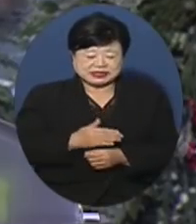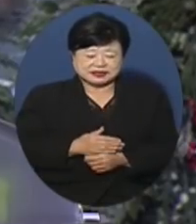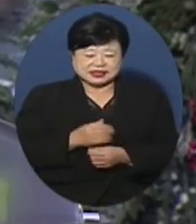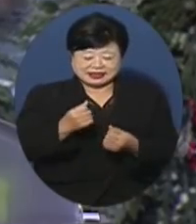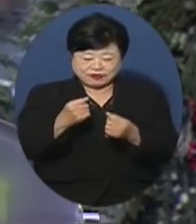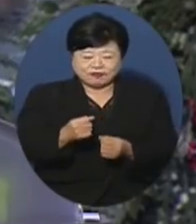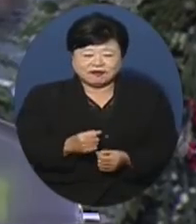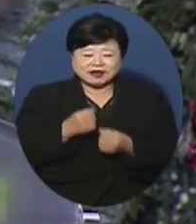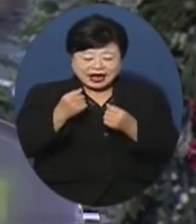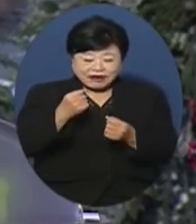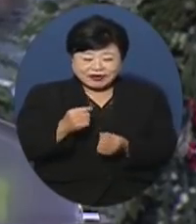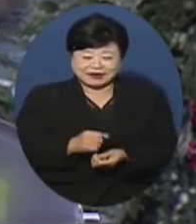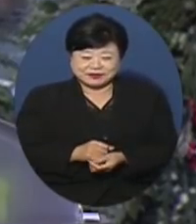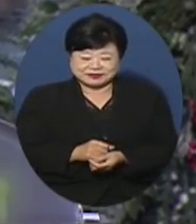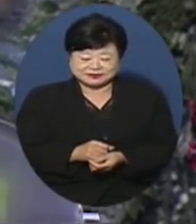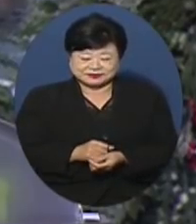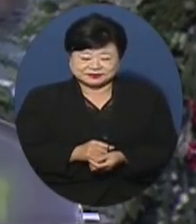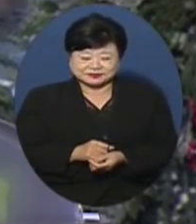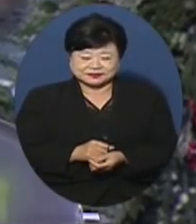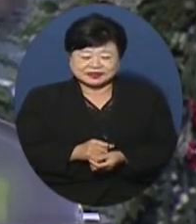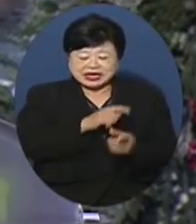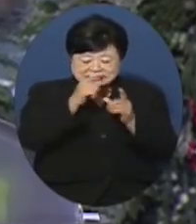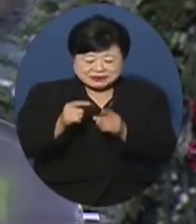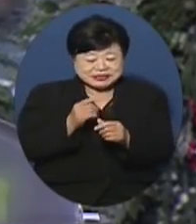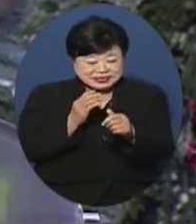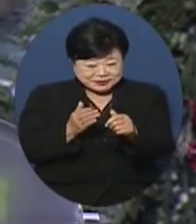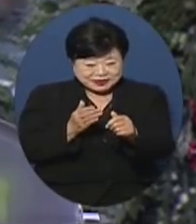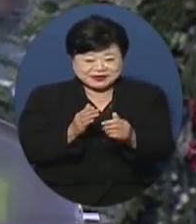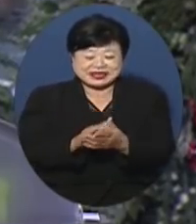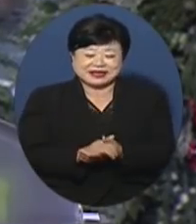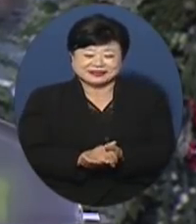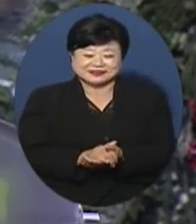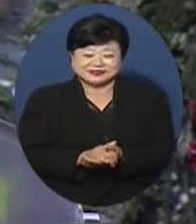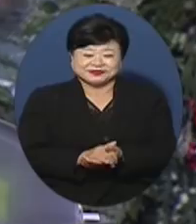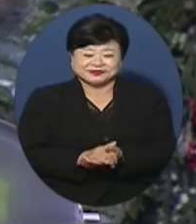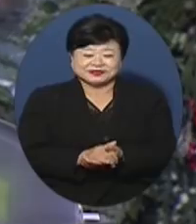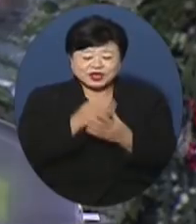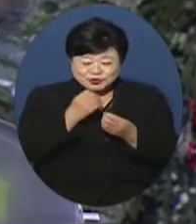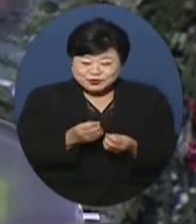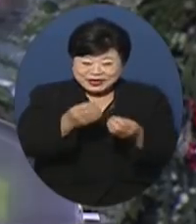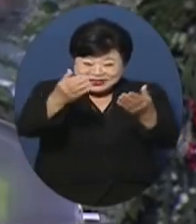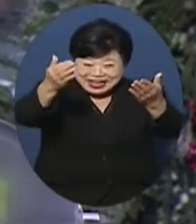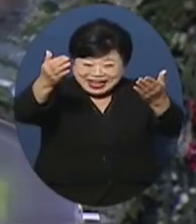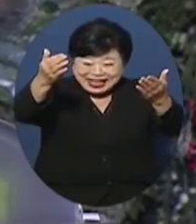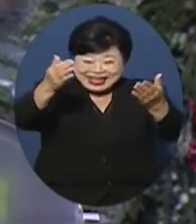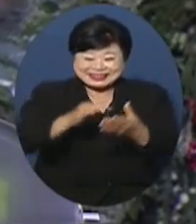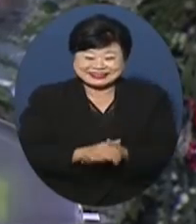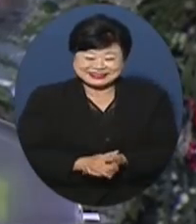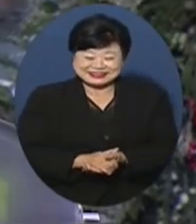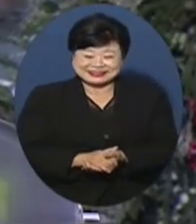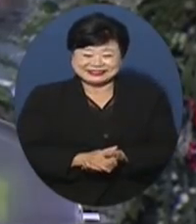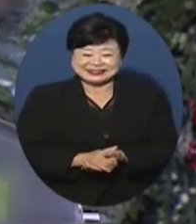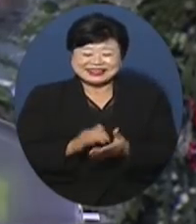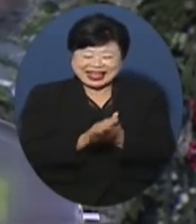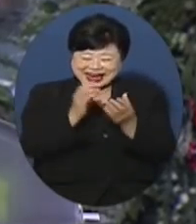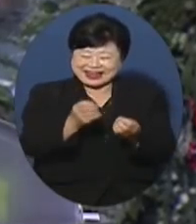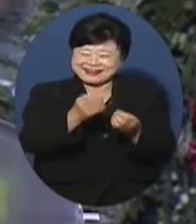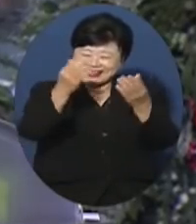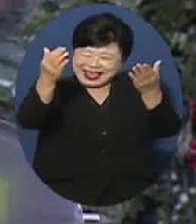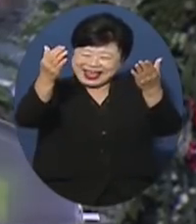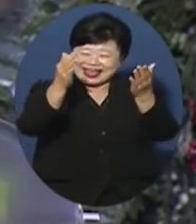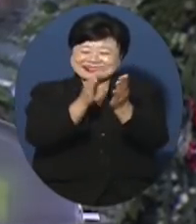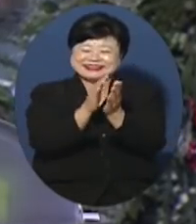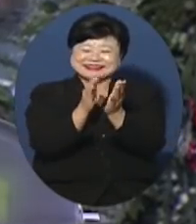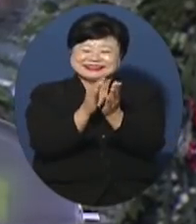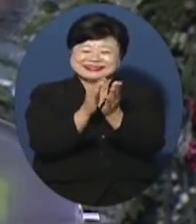범사에 잘되고 강건한 삶을 갖게 되기를 축원합니다. 할렐루야.